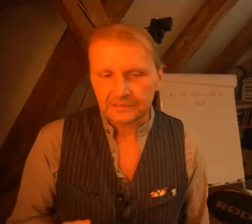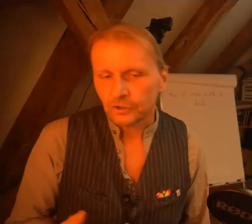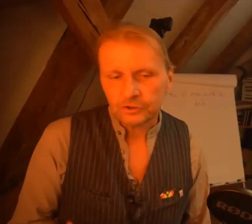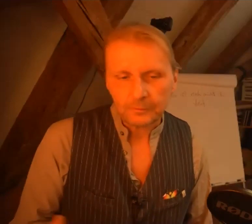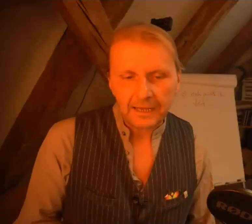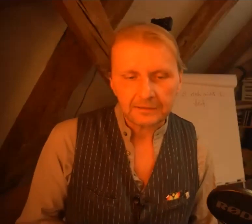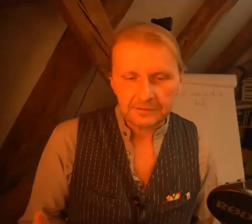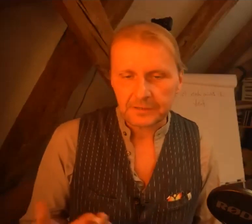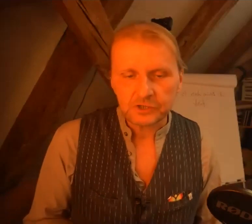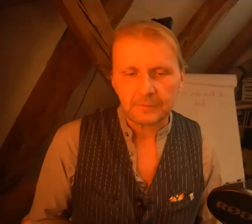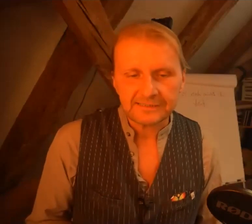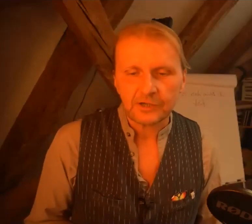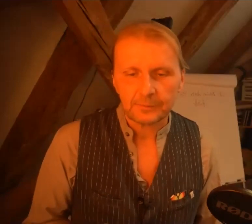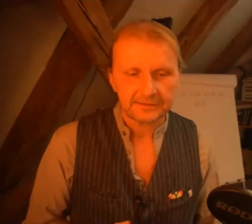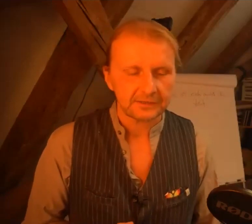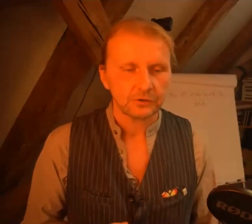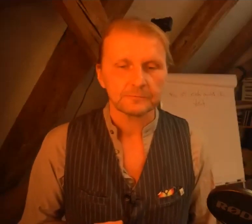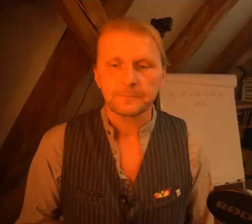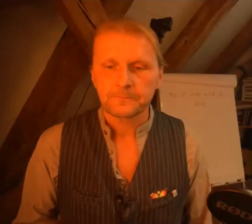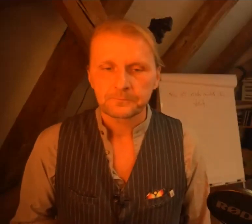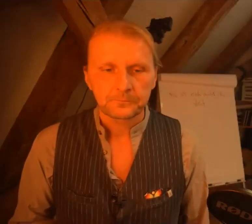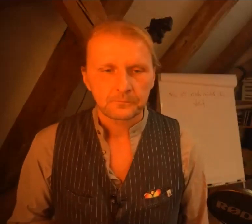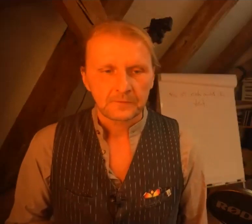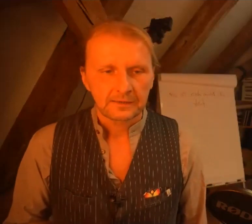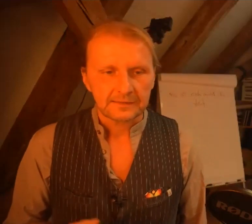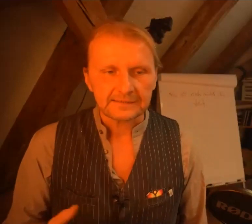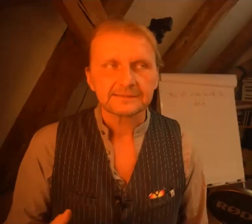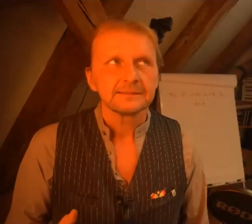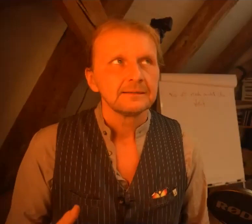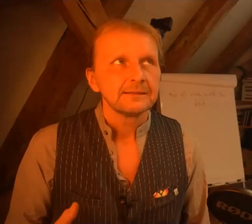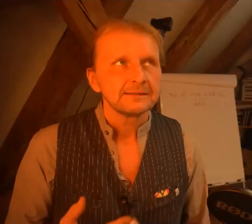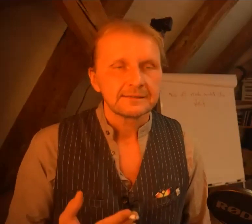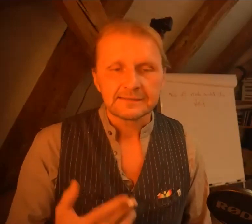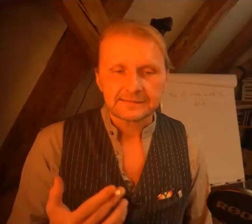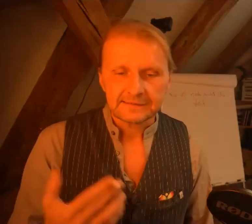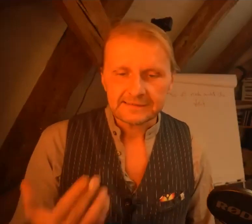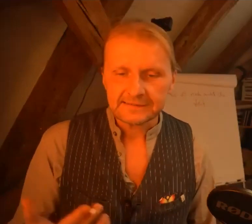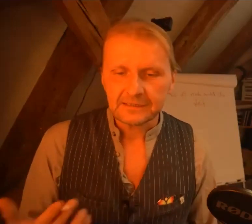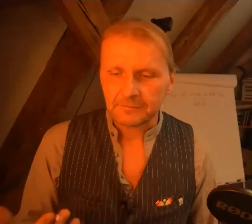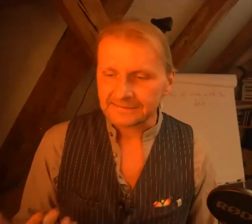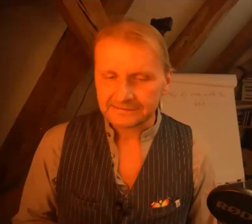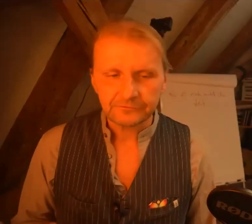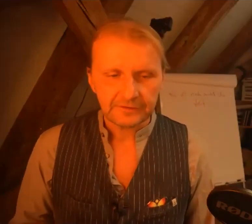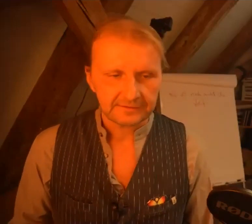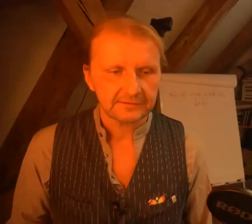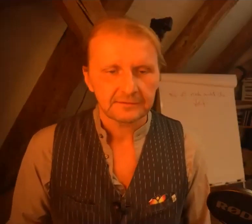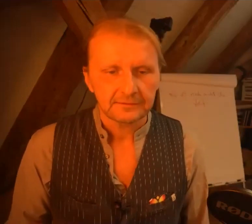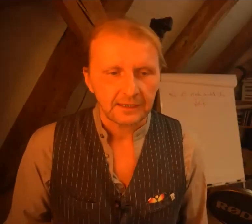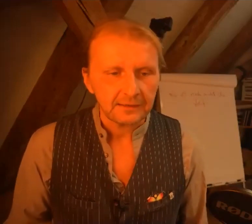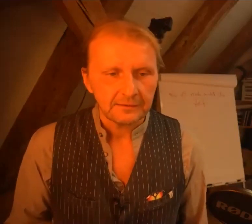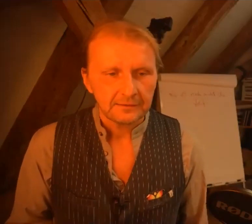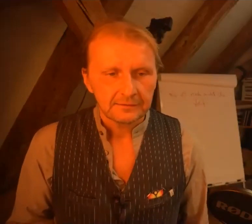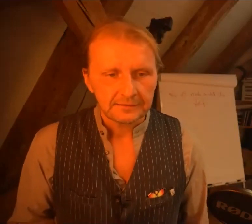Dass die Leute normal, die Menschen normal zur Arbeit gehen können. Dass diese irrsinnige Maskenpflicht,